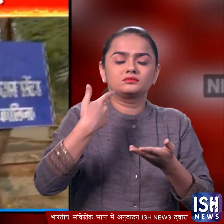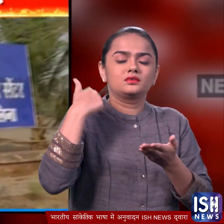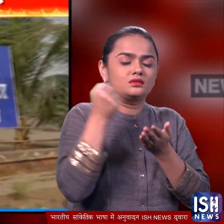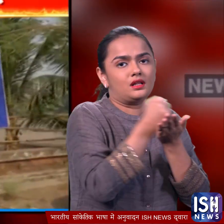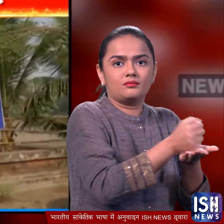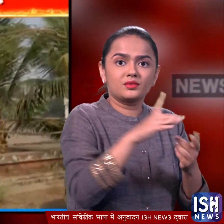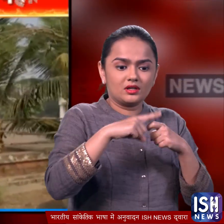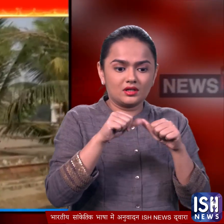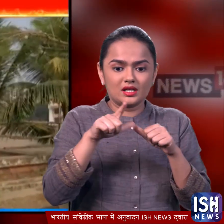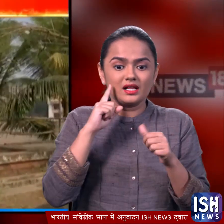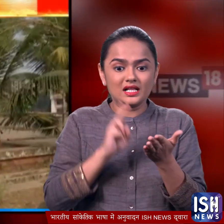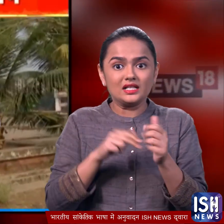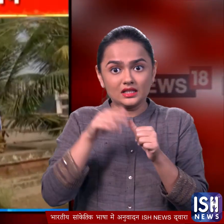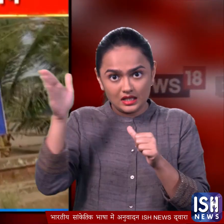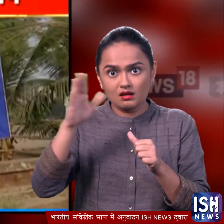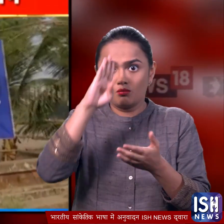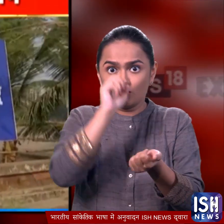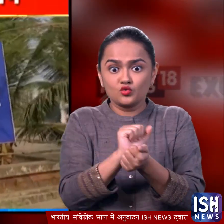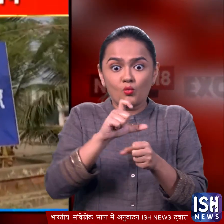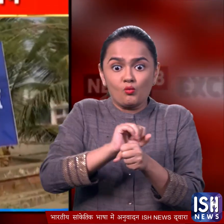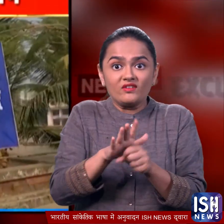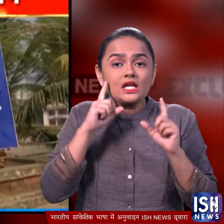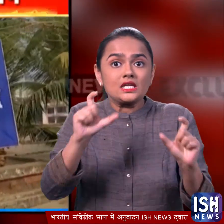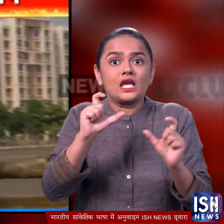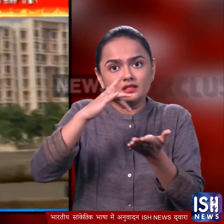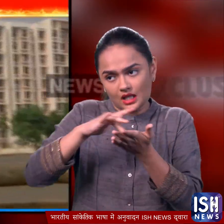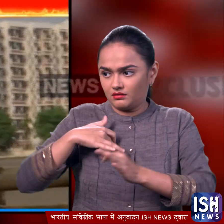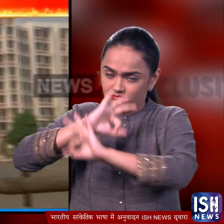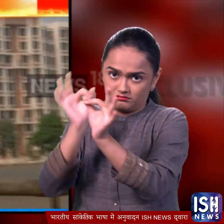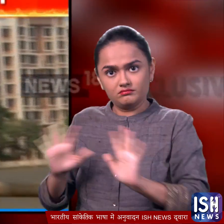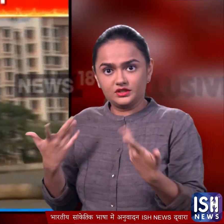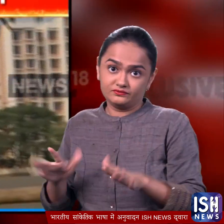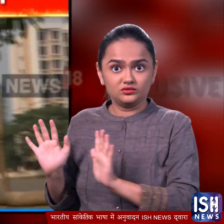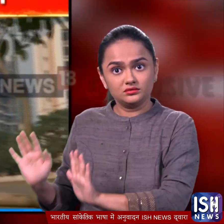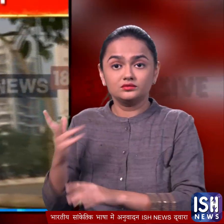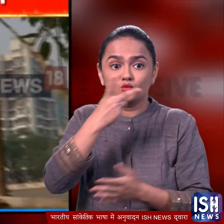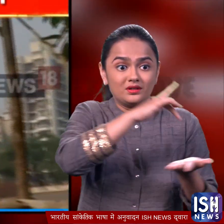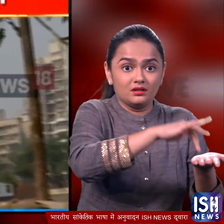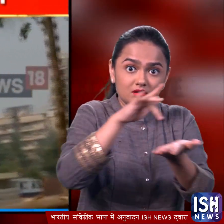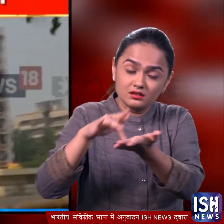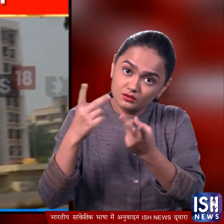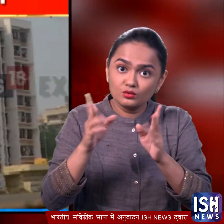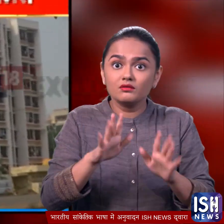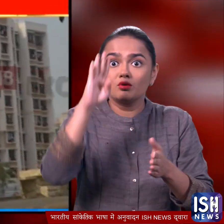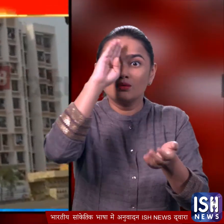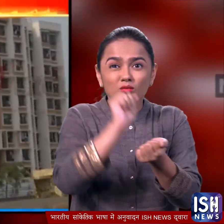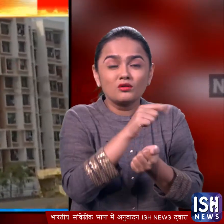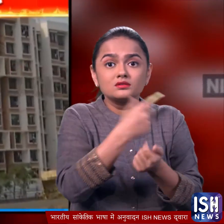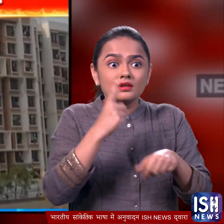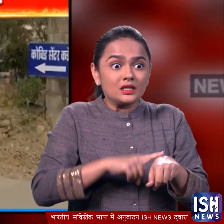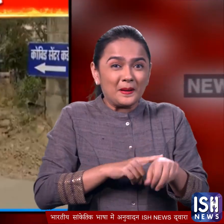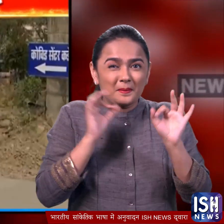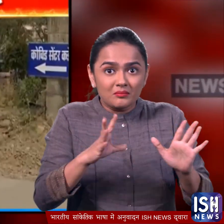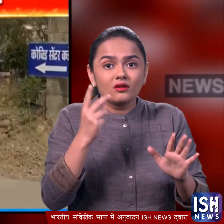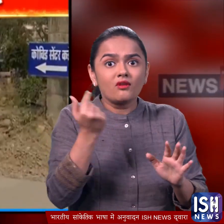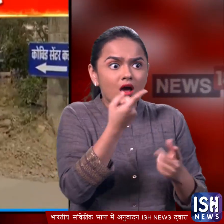लिए यहाँ पर कलीना में पुलिस कोविड केयर सेंटर तैयार किया गया हुआ है। वहां 2 इमारतों को कोविड केयर सेंटर में तब्दील किया गया ताकि पुलिस वालों